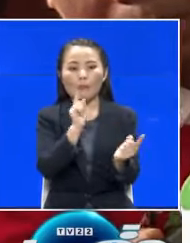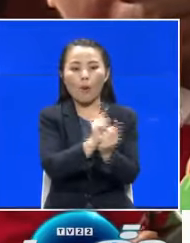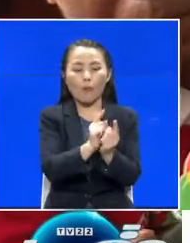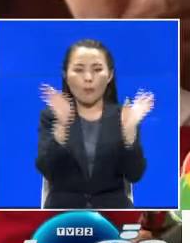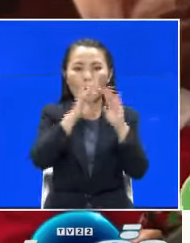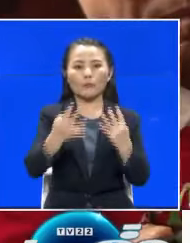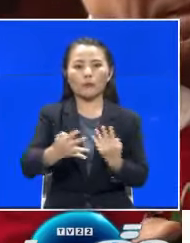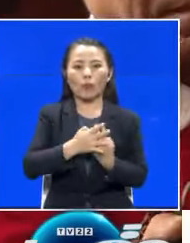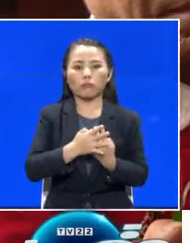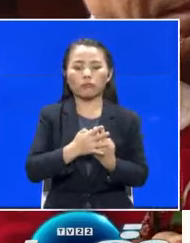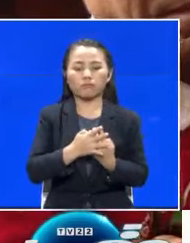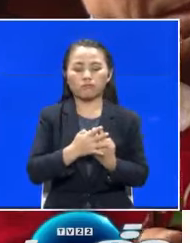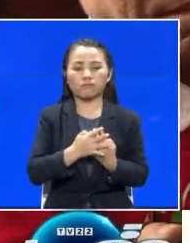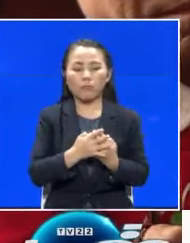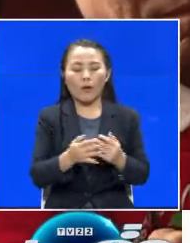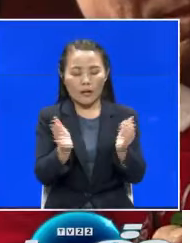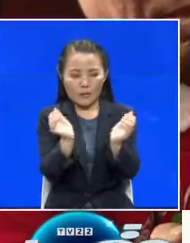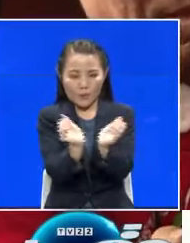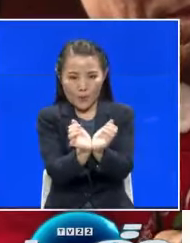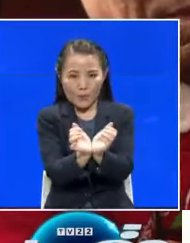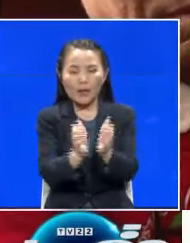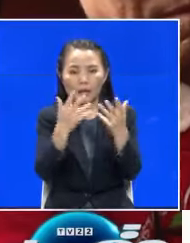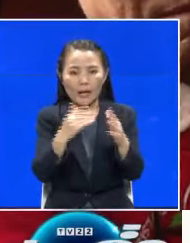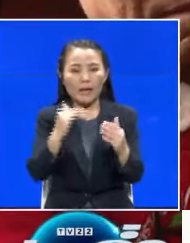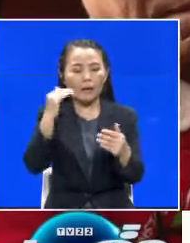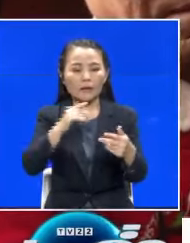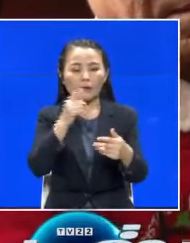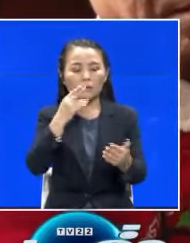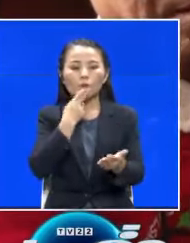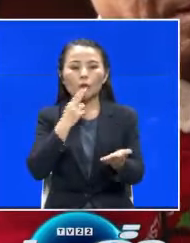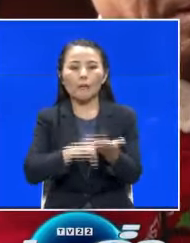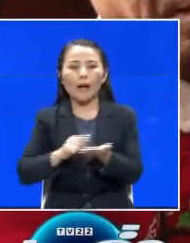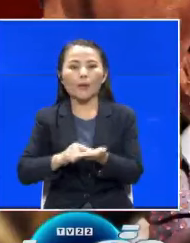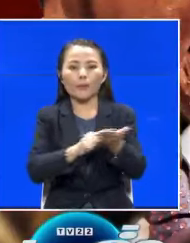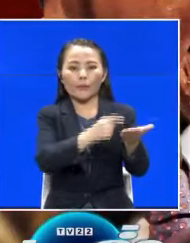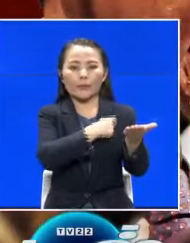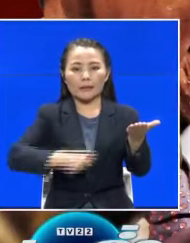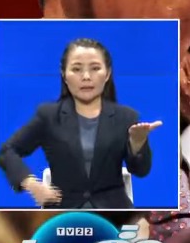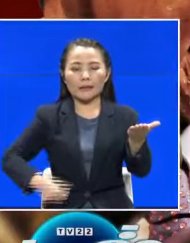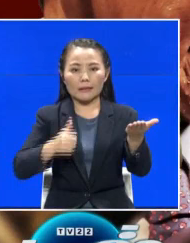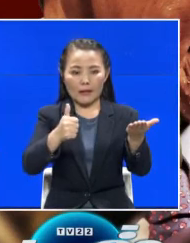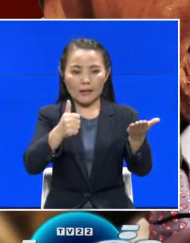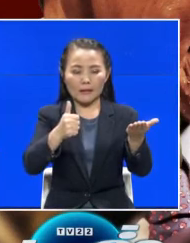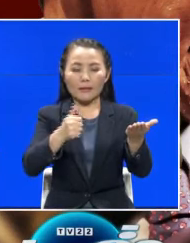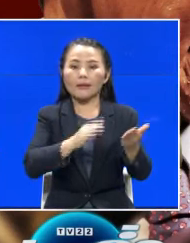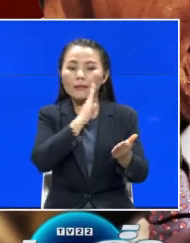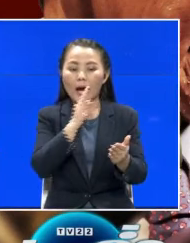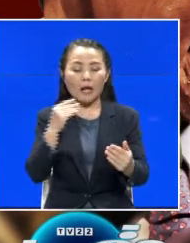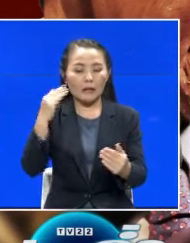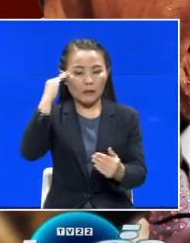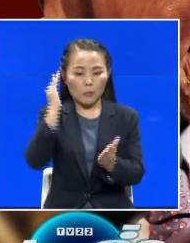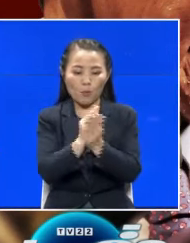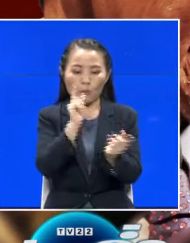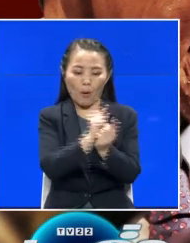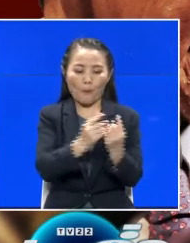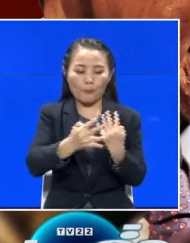ทษแล้วจะถึงขั้นถวายฎีกาได้แต่ถ้ายังไม่รับโทษก็ไม่สามารถจะขอถวายฎีกาเพื่อขอพระราชท